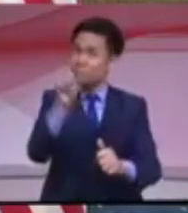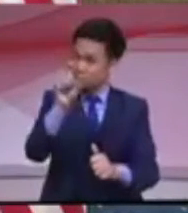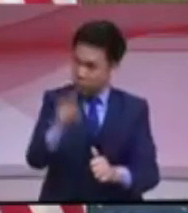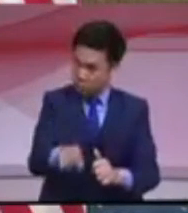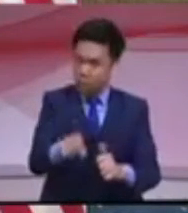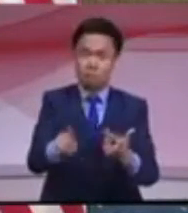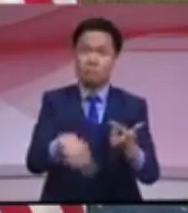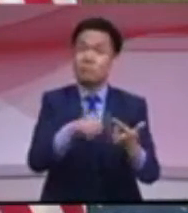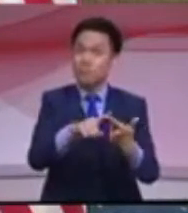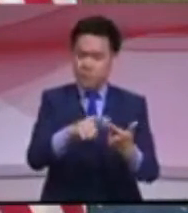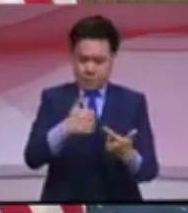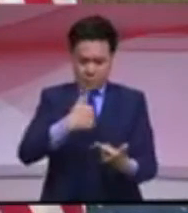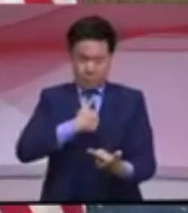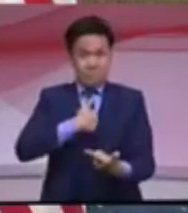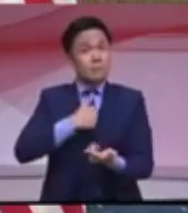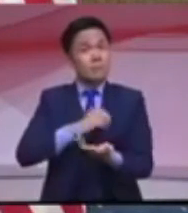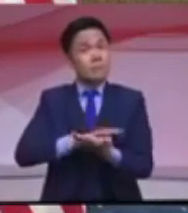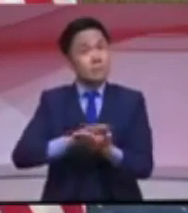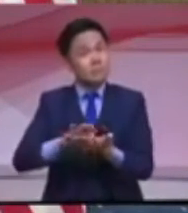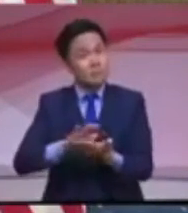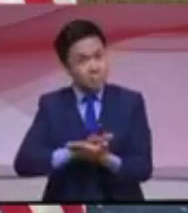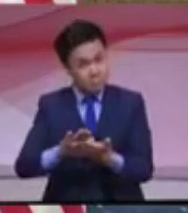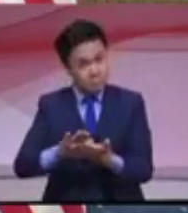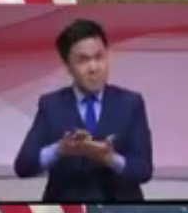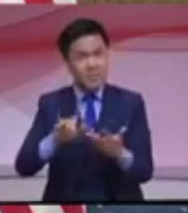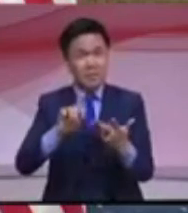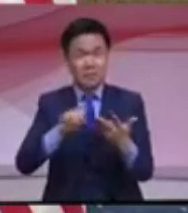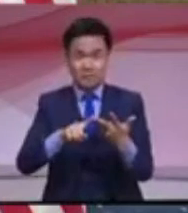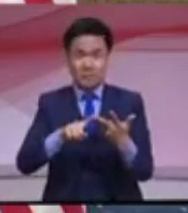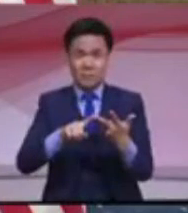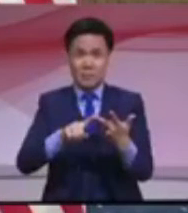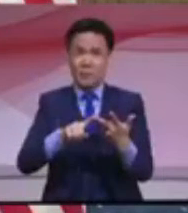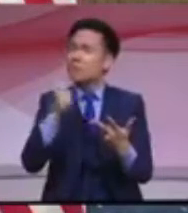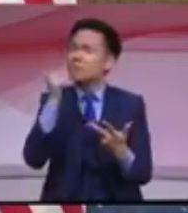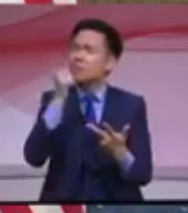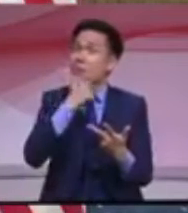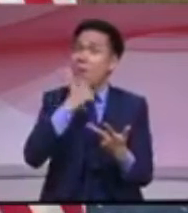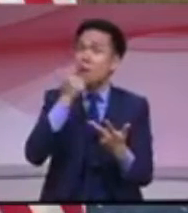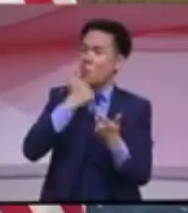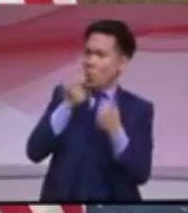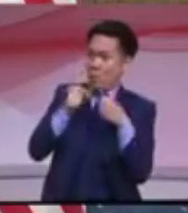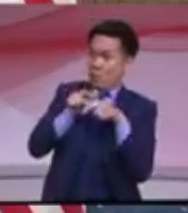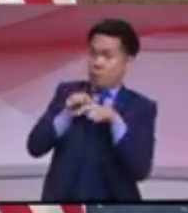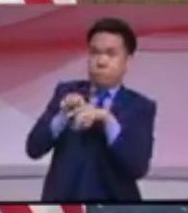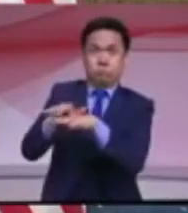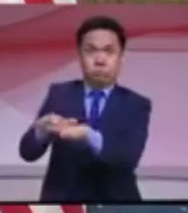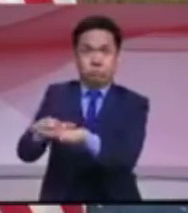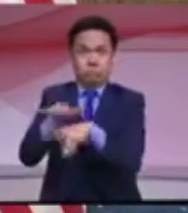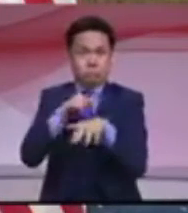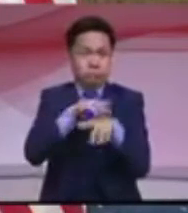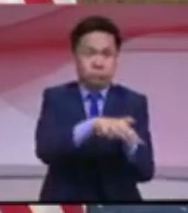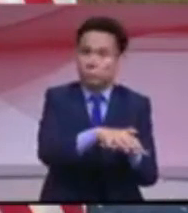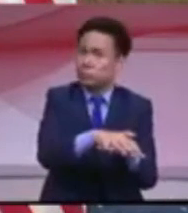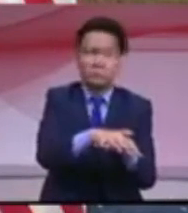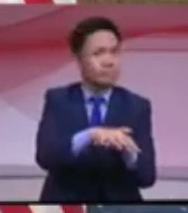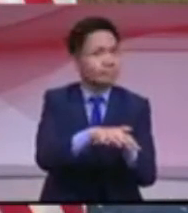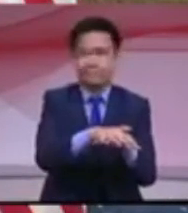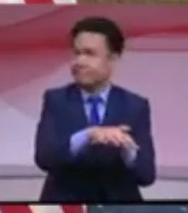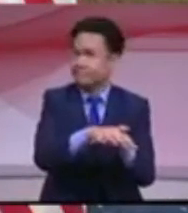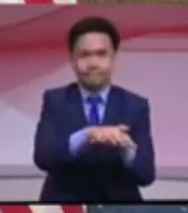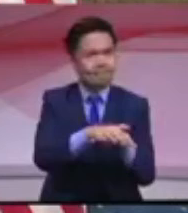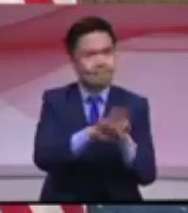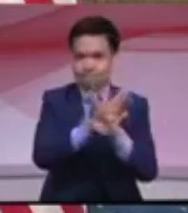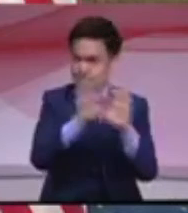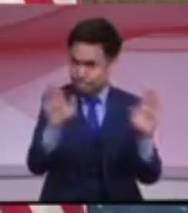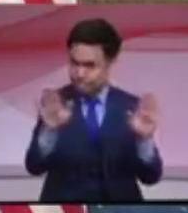menjaga kebersihan di dan mengelakkan berada di tempat-tempat yang sesat dan saya percaya